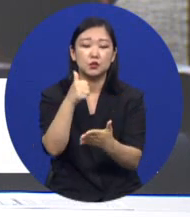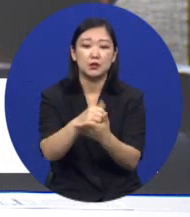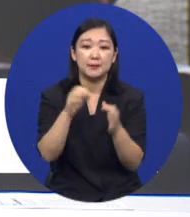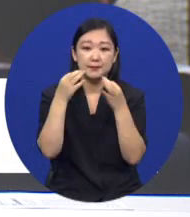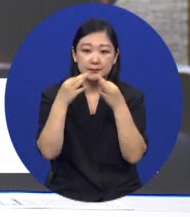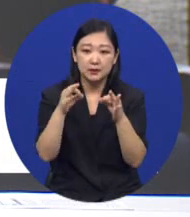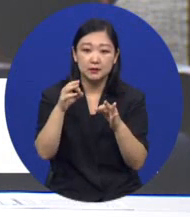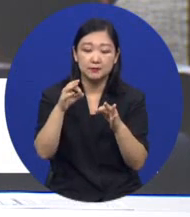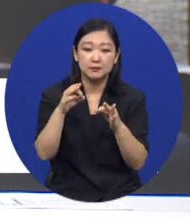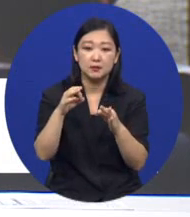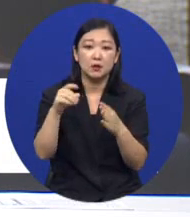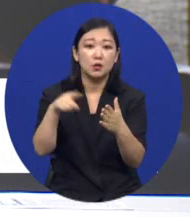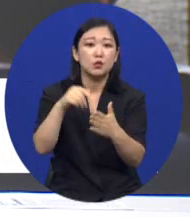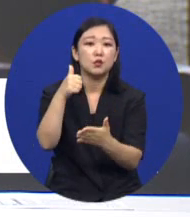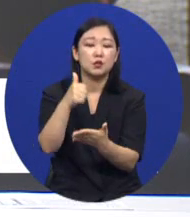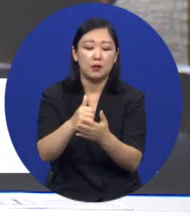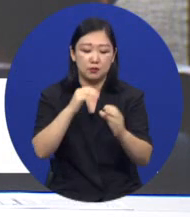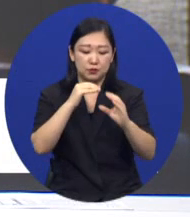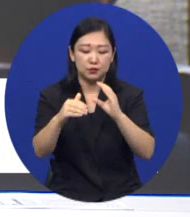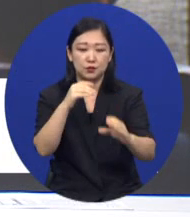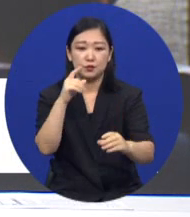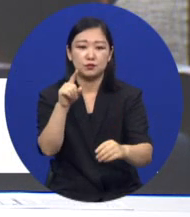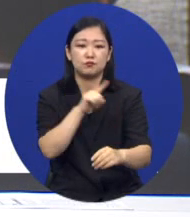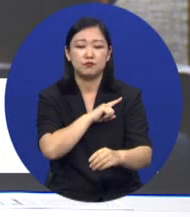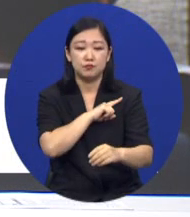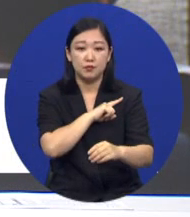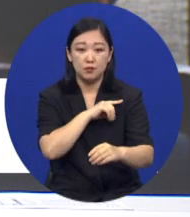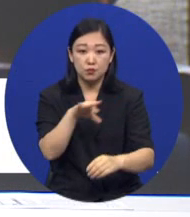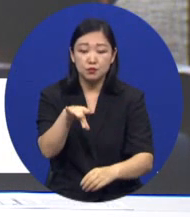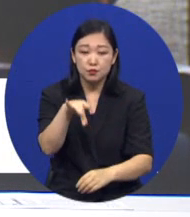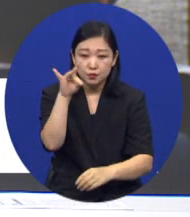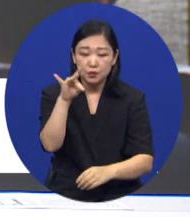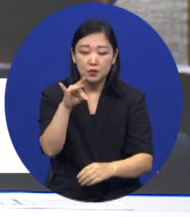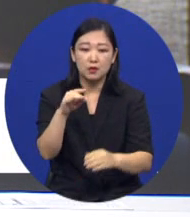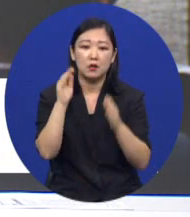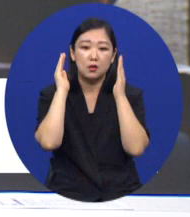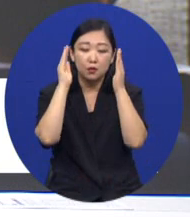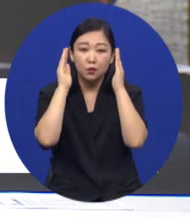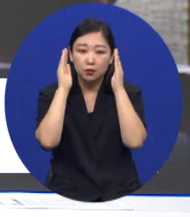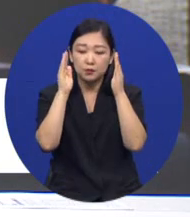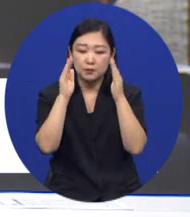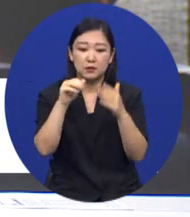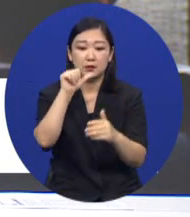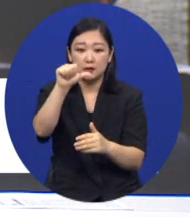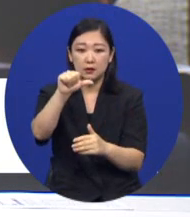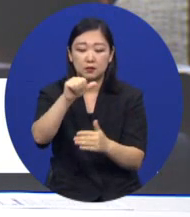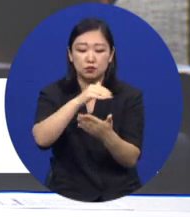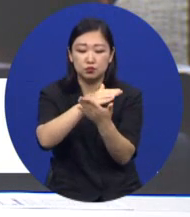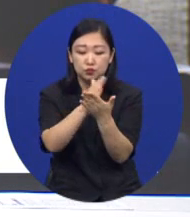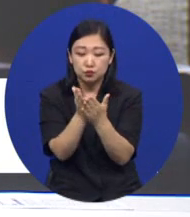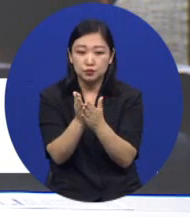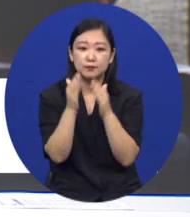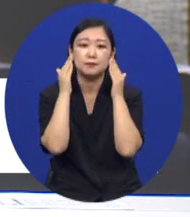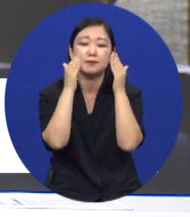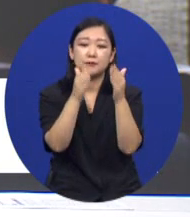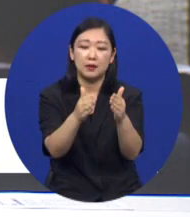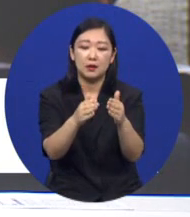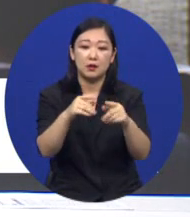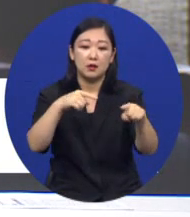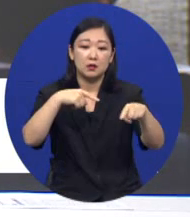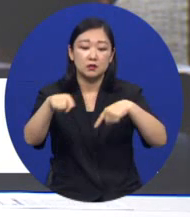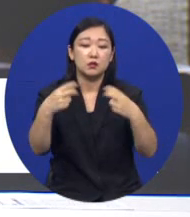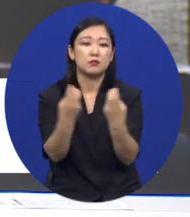김광수 교육감은 소통을 최우선으로 학력 신장 등 5개 교육 방향을 중점적으로 내세우며 교육